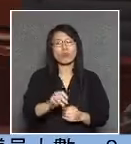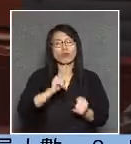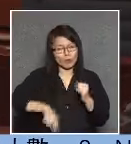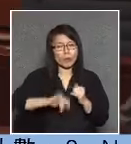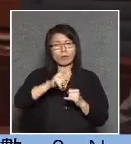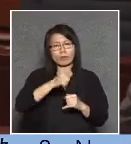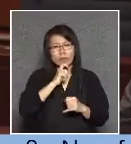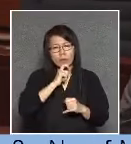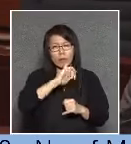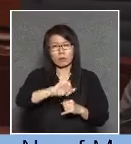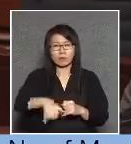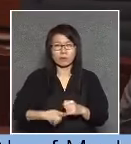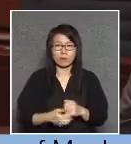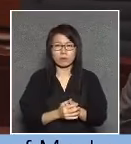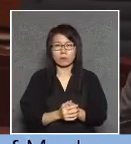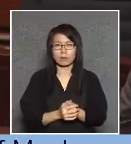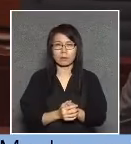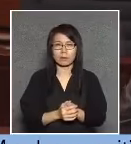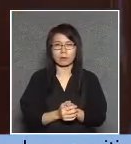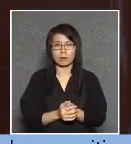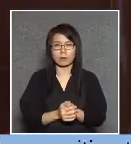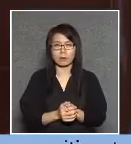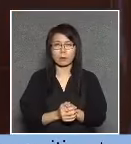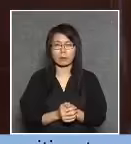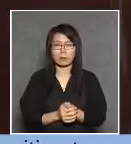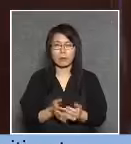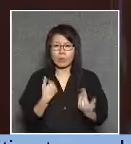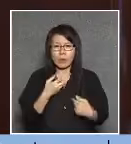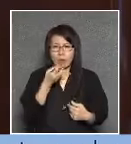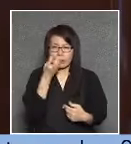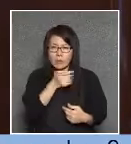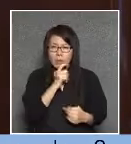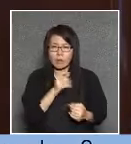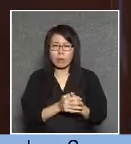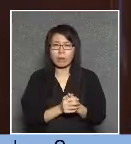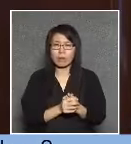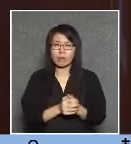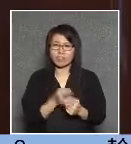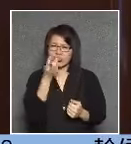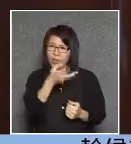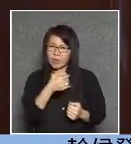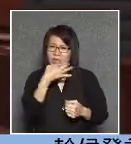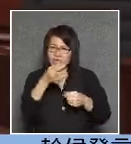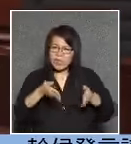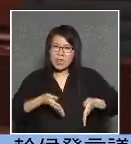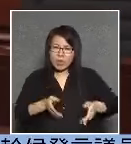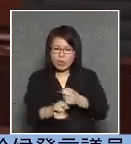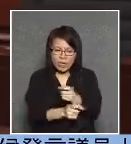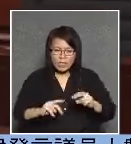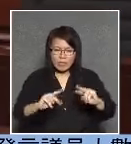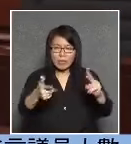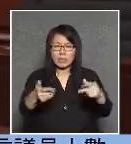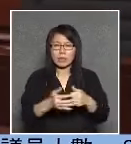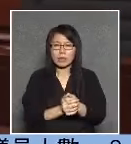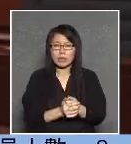死死地氣都要過來，說蔑視這個的或者看不起一帶一路的前途的，最